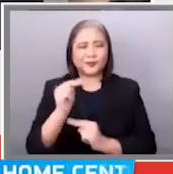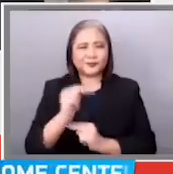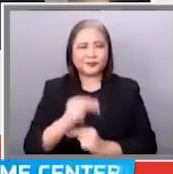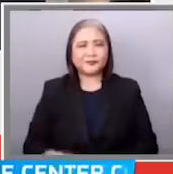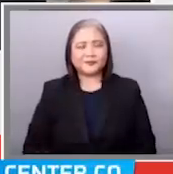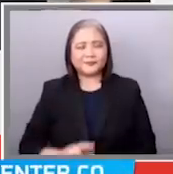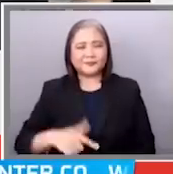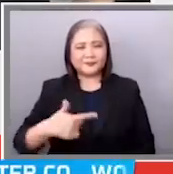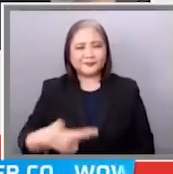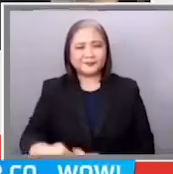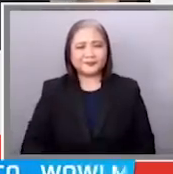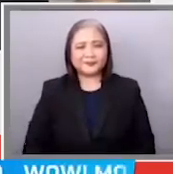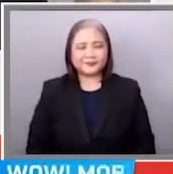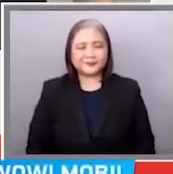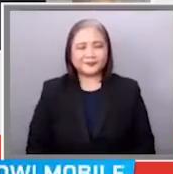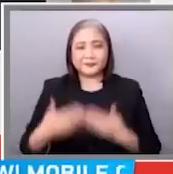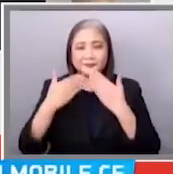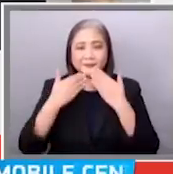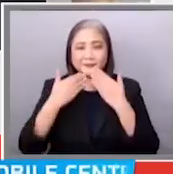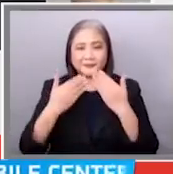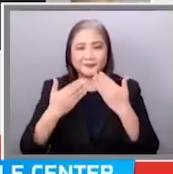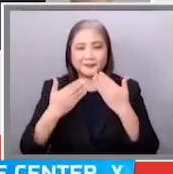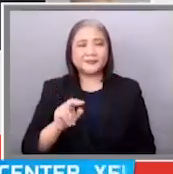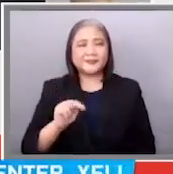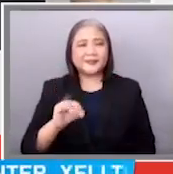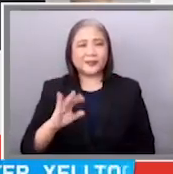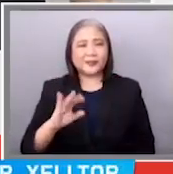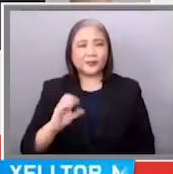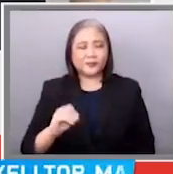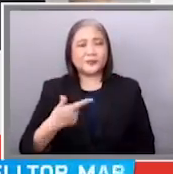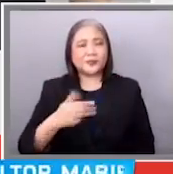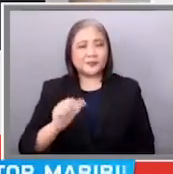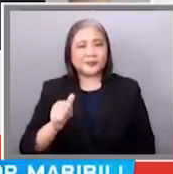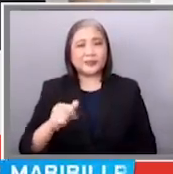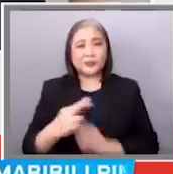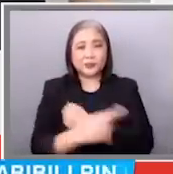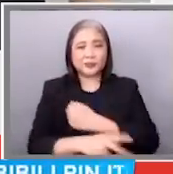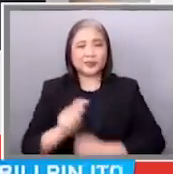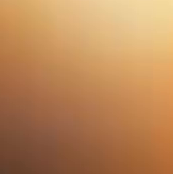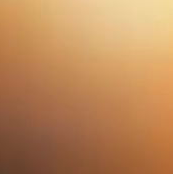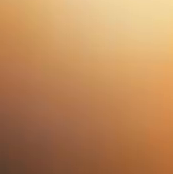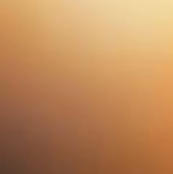Maraming salamat sa iyo, Nico Sereno ng GMA Regional TV, Balitang Bisda.